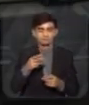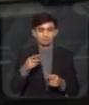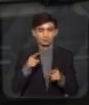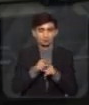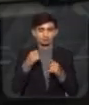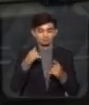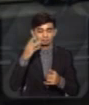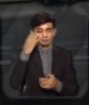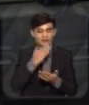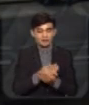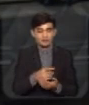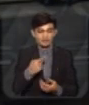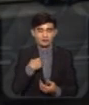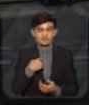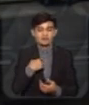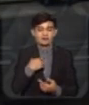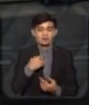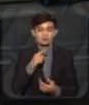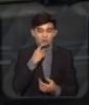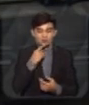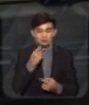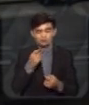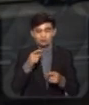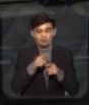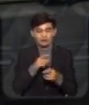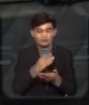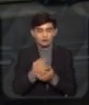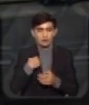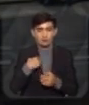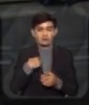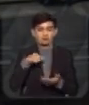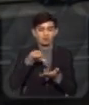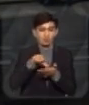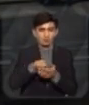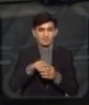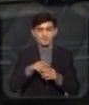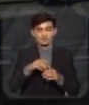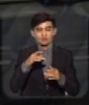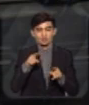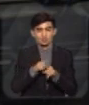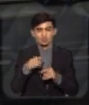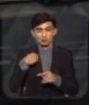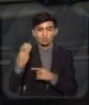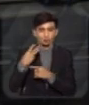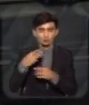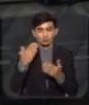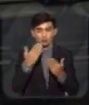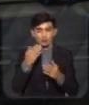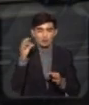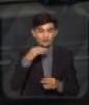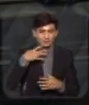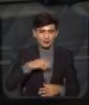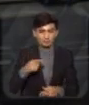сәл қиындау, үлкен концертте сахнада ойнап қалған актерлеріміз. Сол себептен бұл форматты